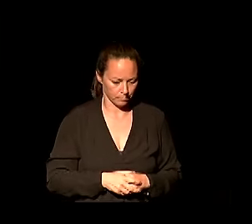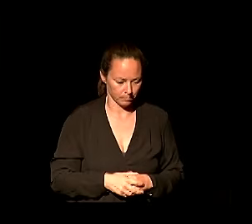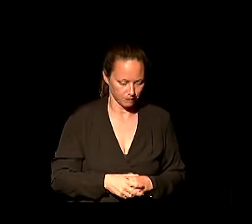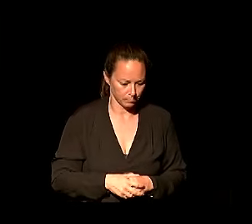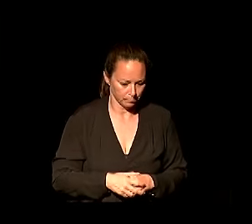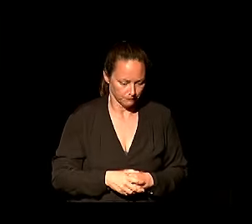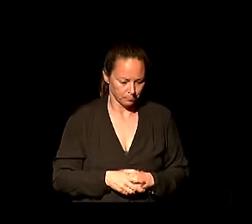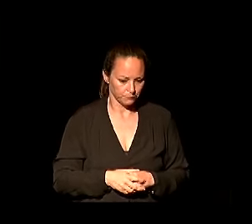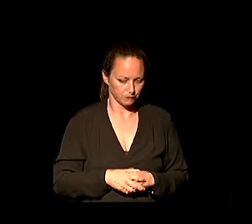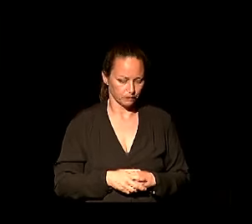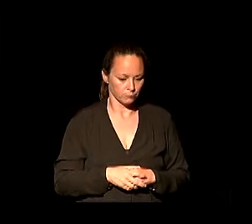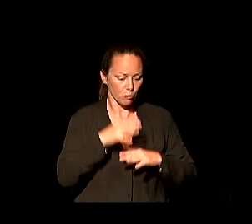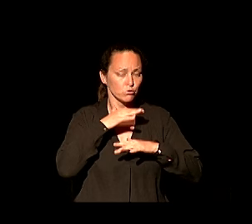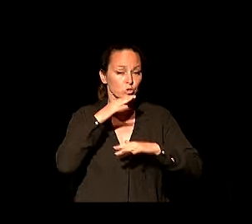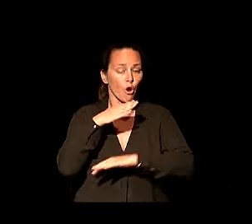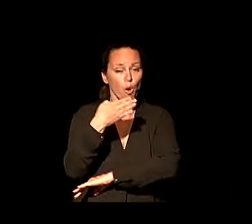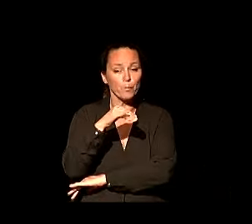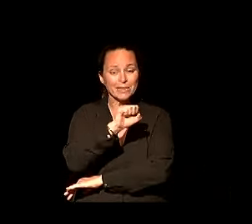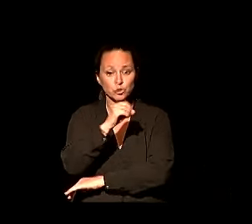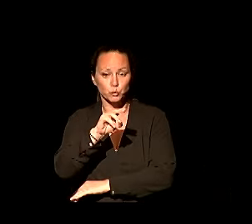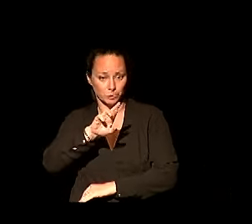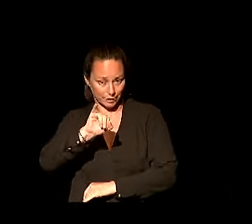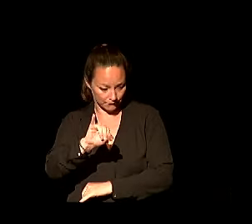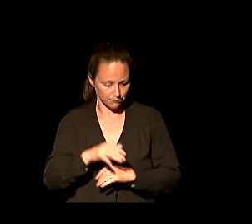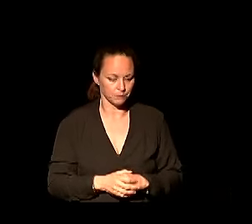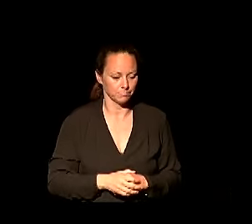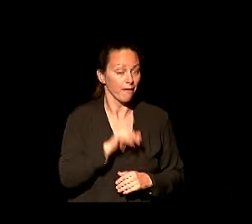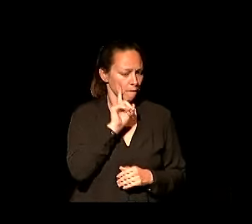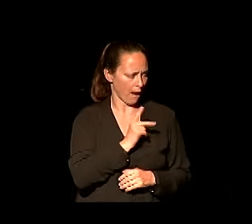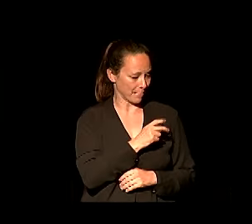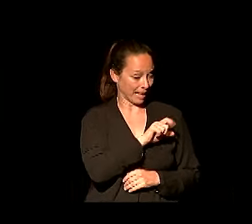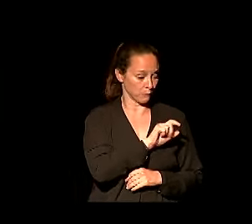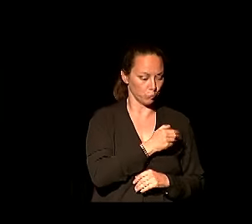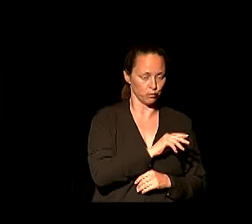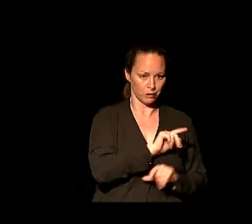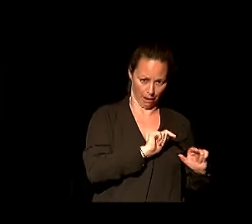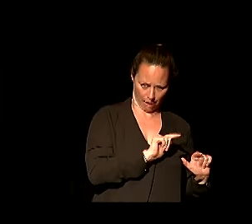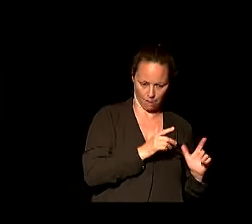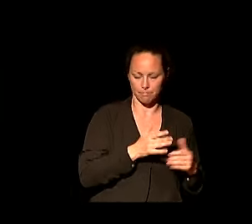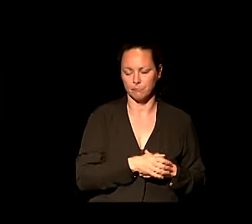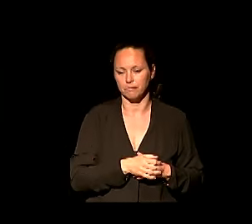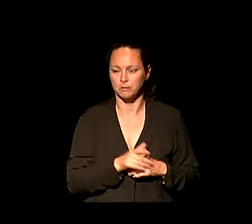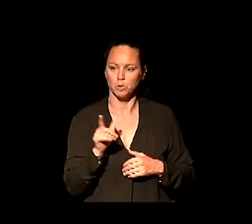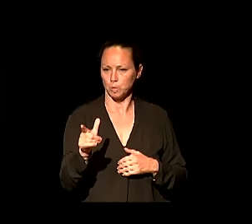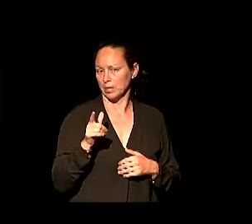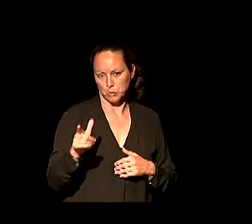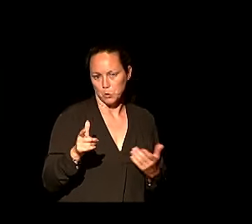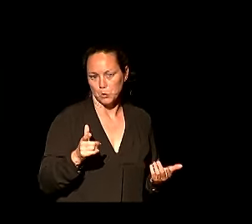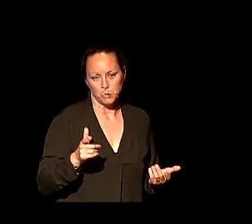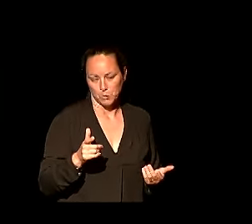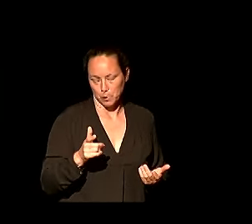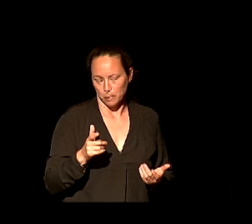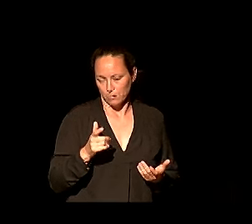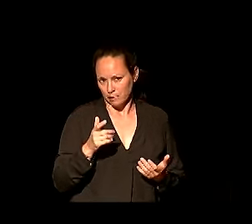du Missouri, et Nathalie Calmus va être sur le plateau. Ils n'auront pas du tout, dit-il, la même conception de la couleur,